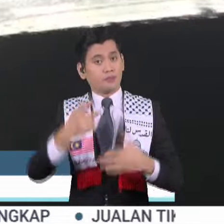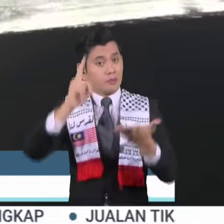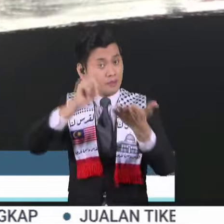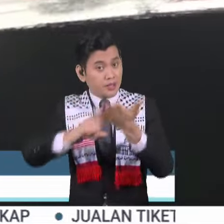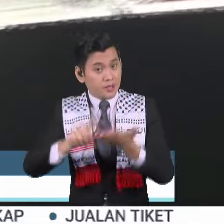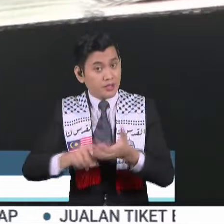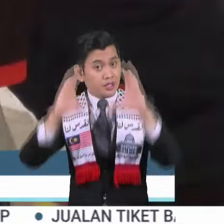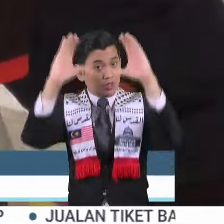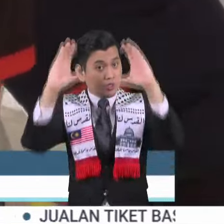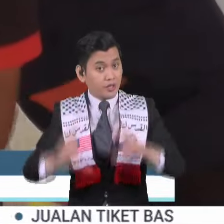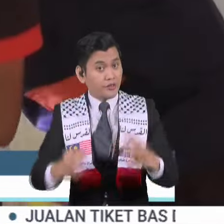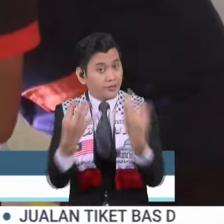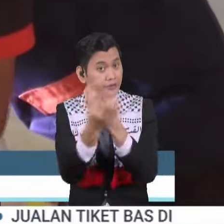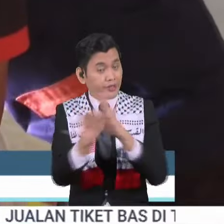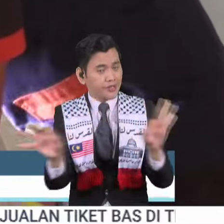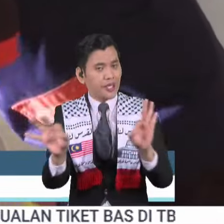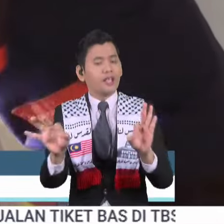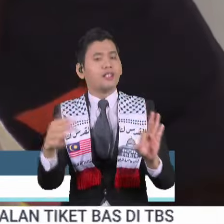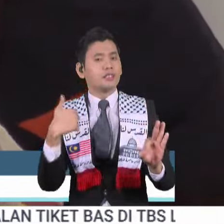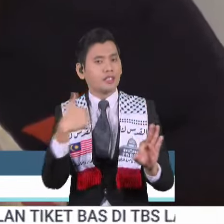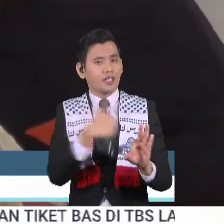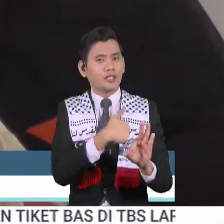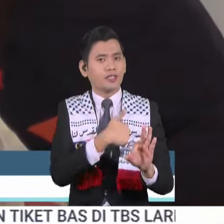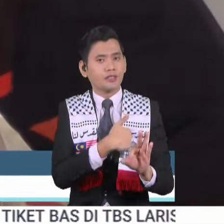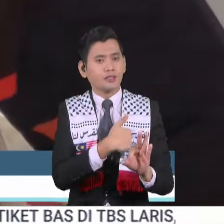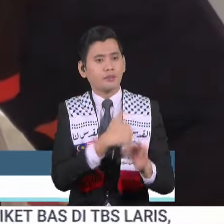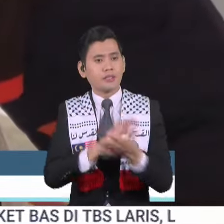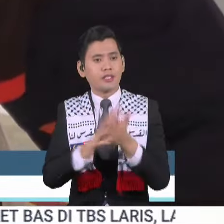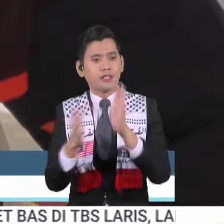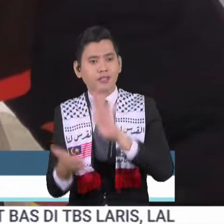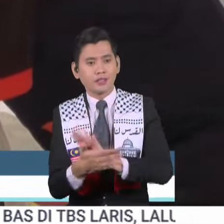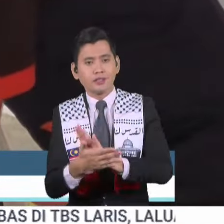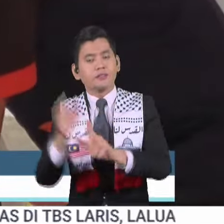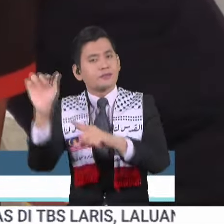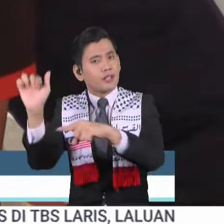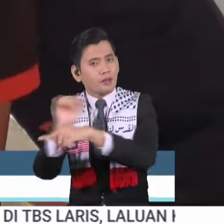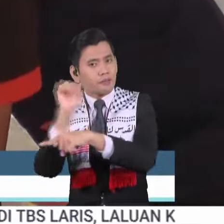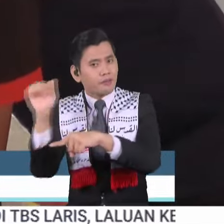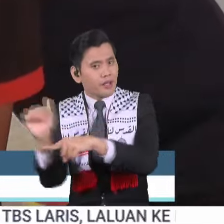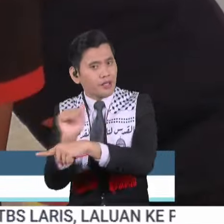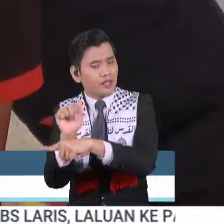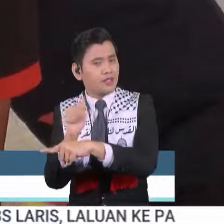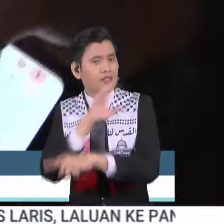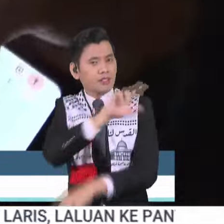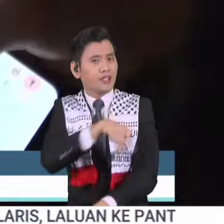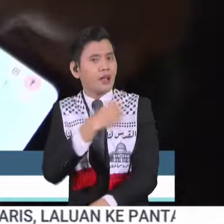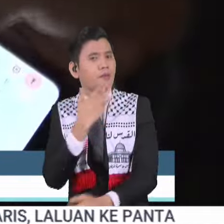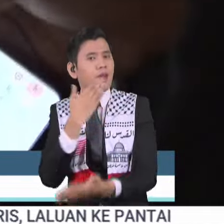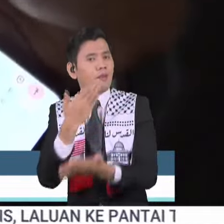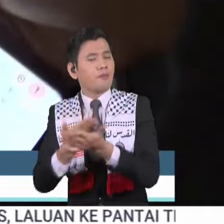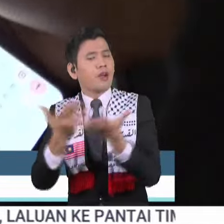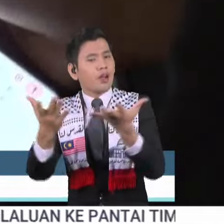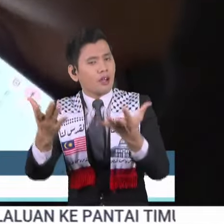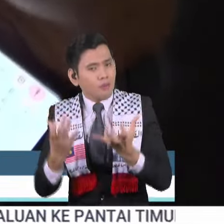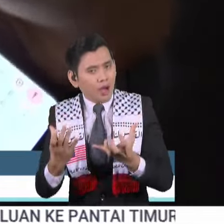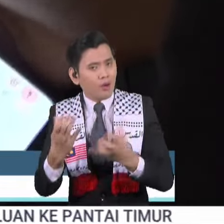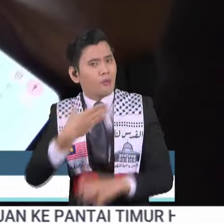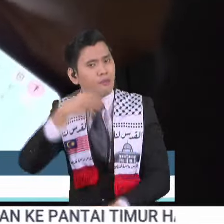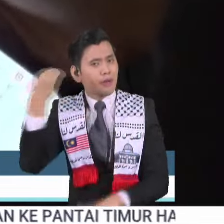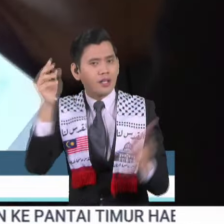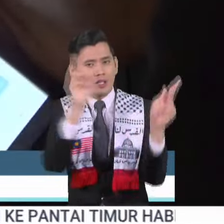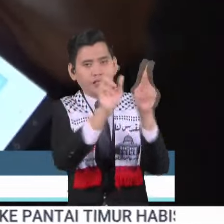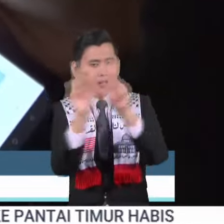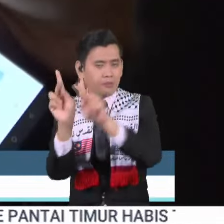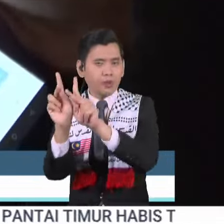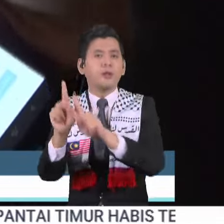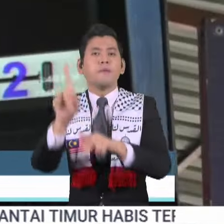secara percuma. Impak yang kita nak adalah impak mereka jadikan satu amalan dan tabiat yang baik. Nak jalan jauh, nak balik kampung,